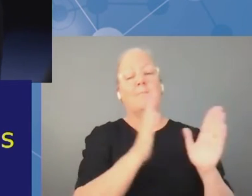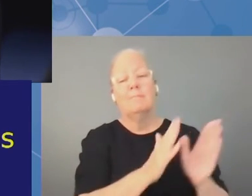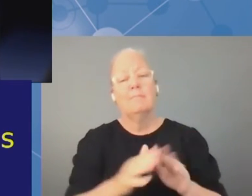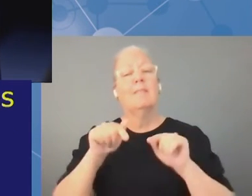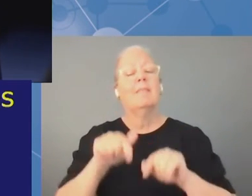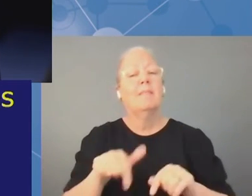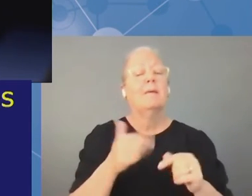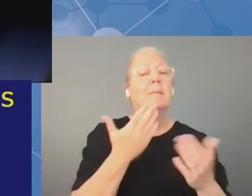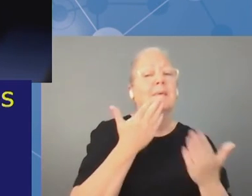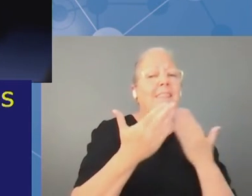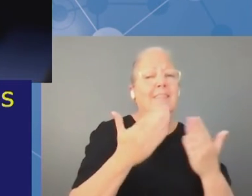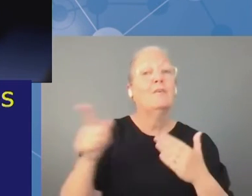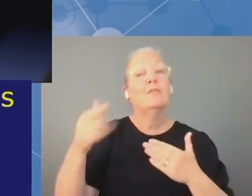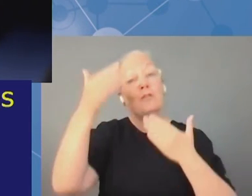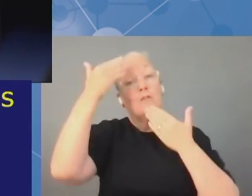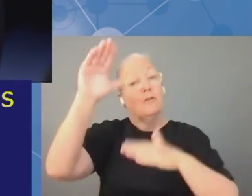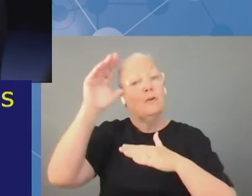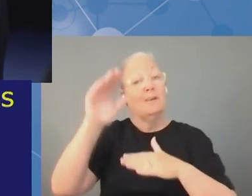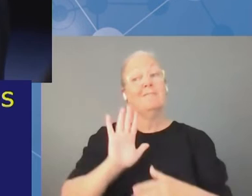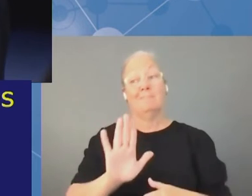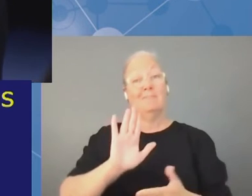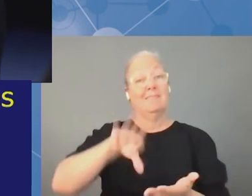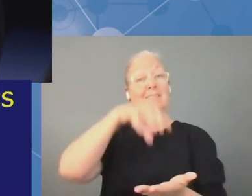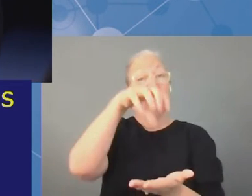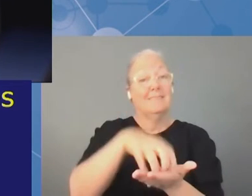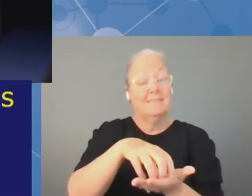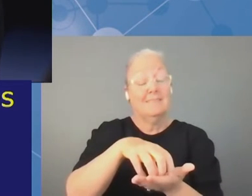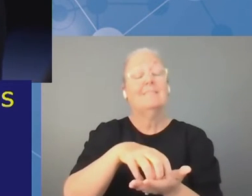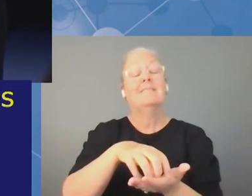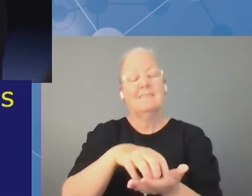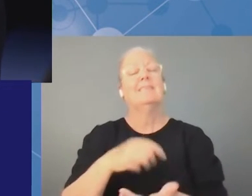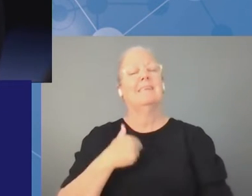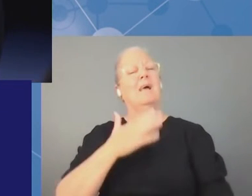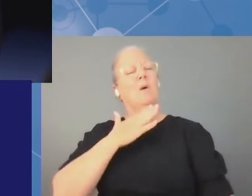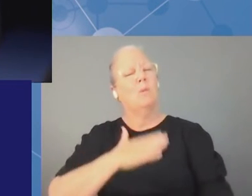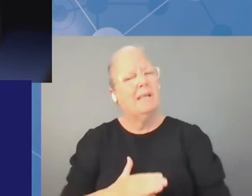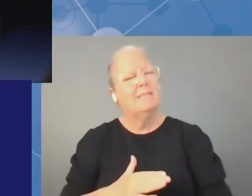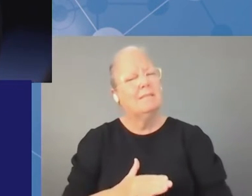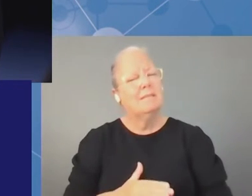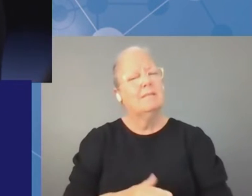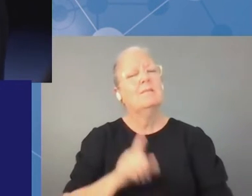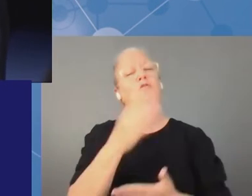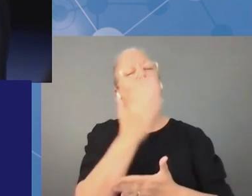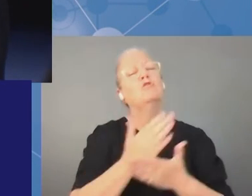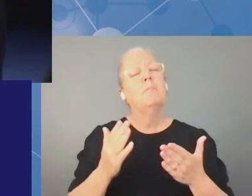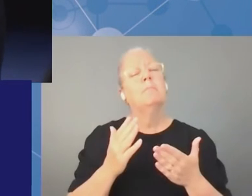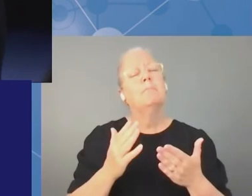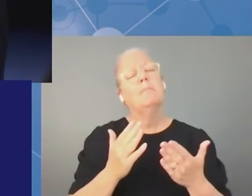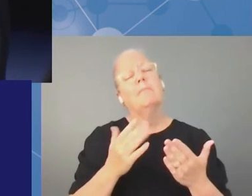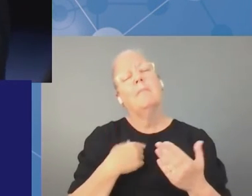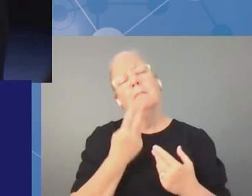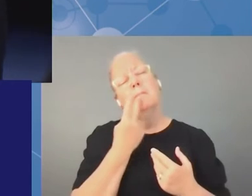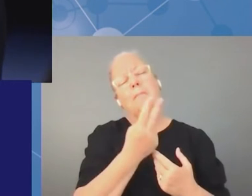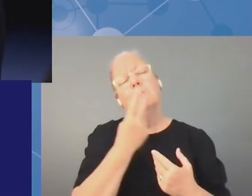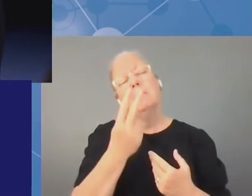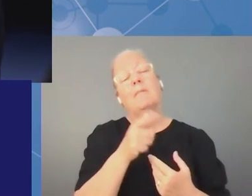которые делали упор на некоторые аспекты. Я просто стал оценивать должным образом то, что сказала наша